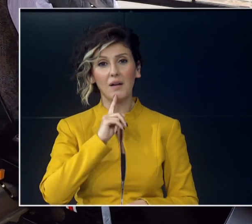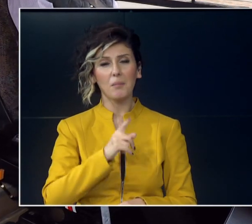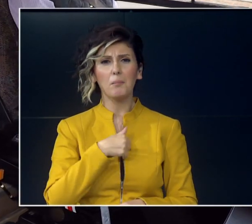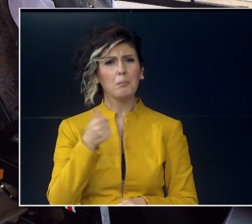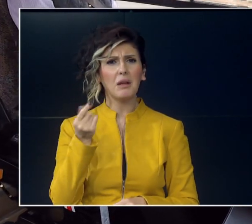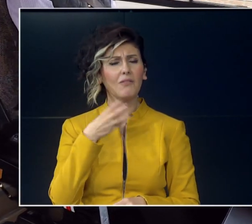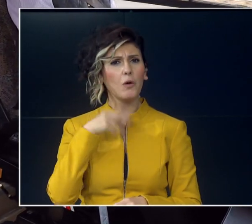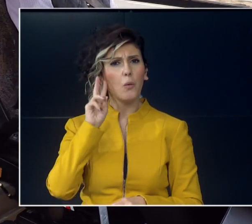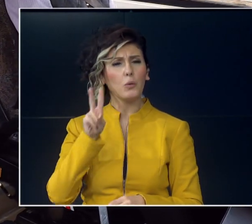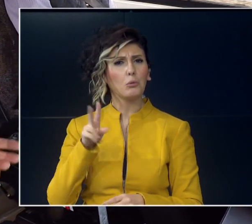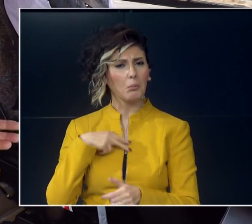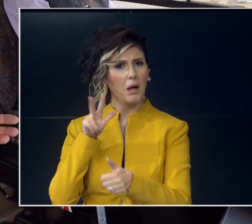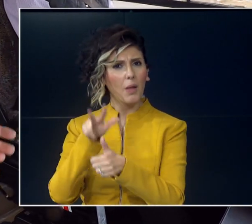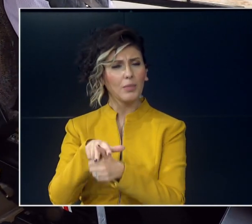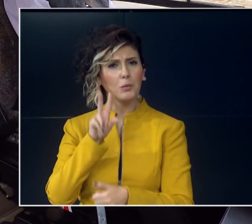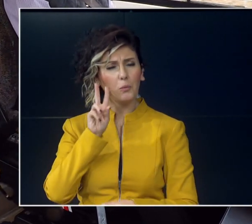bir düğün katıldım. Ya